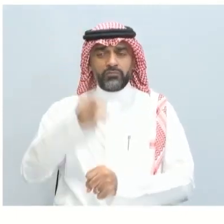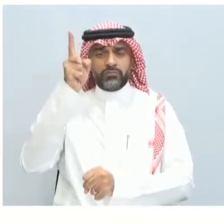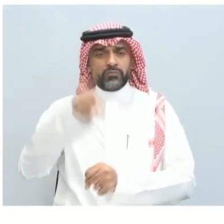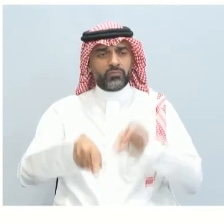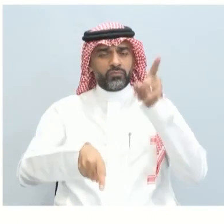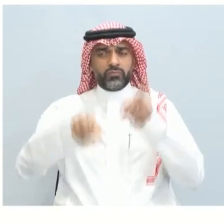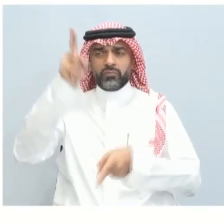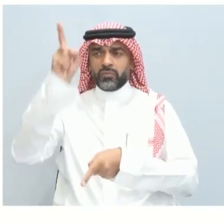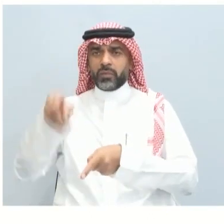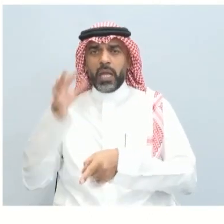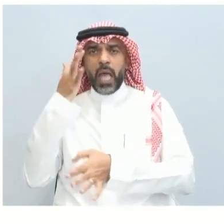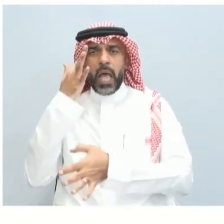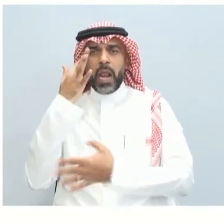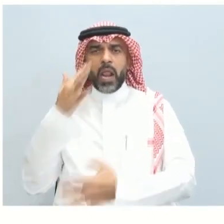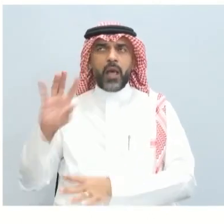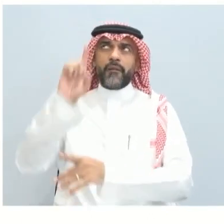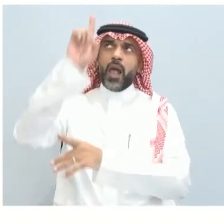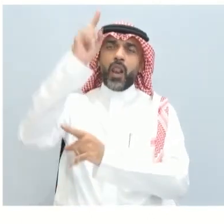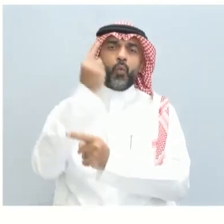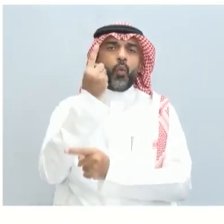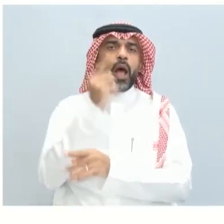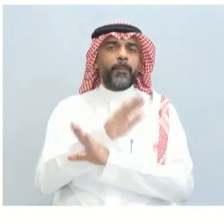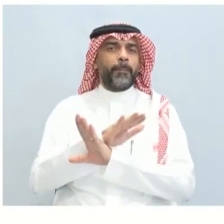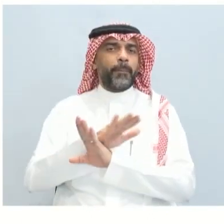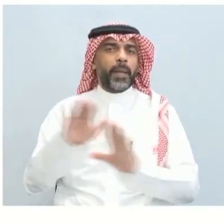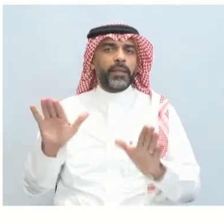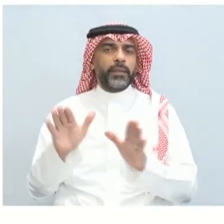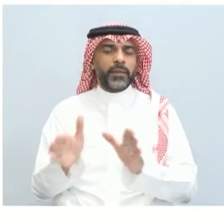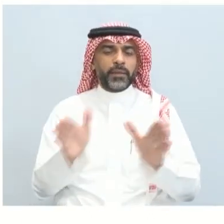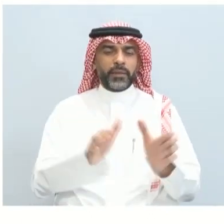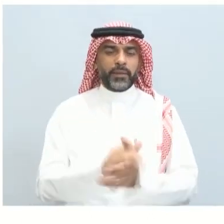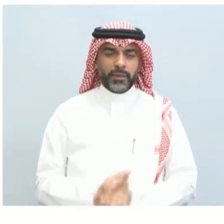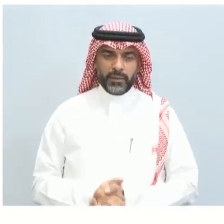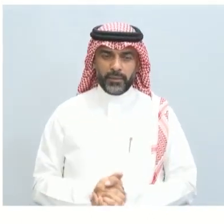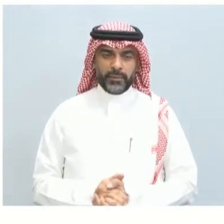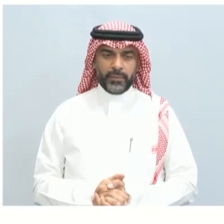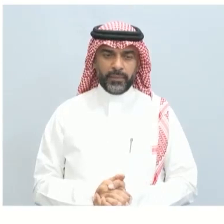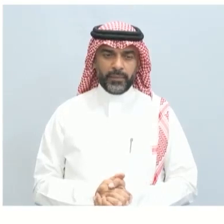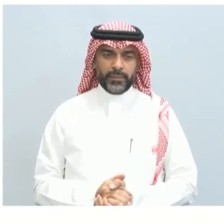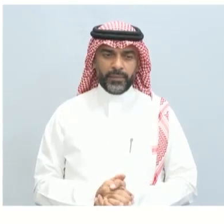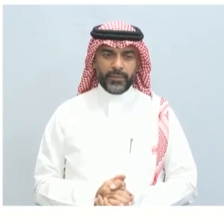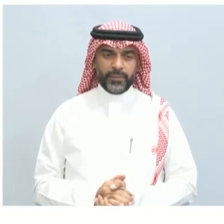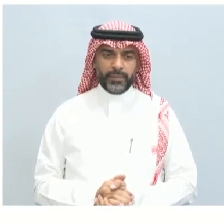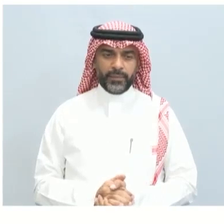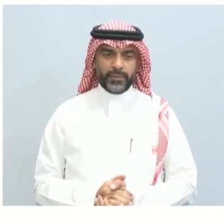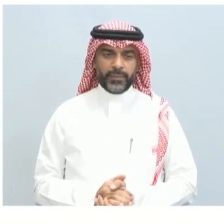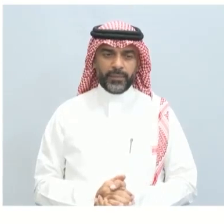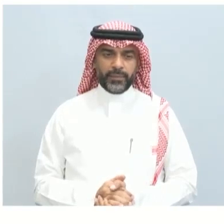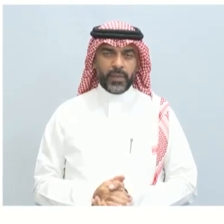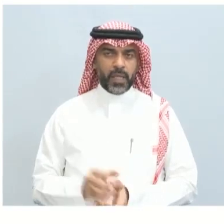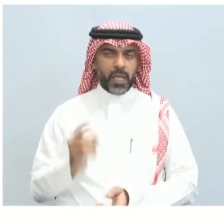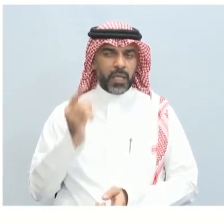لله عز وجل وحده لا شريك له الامر الاخير الذي تناولناه